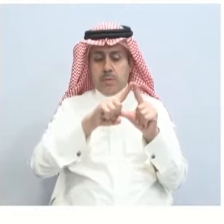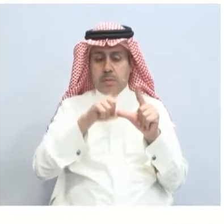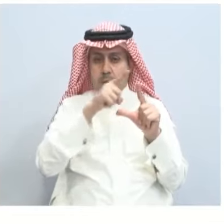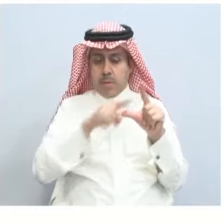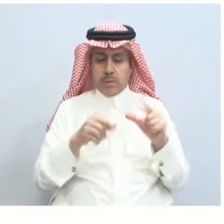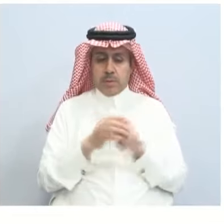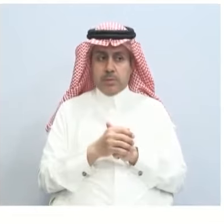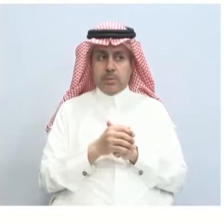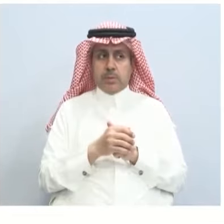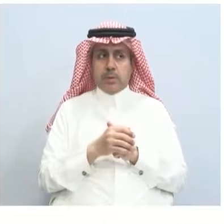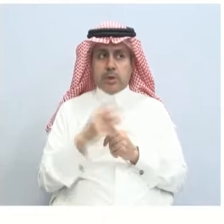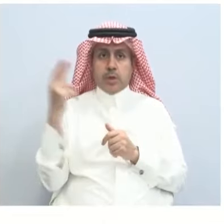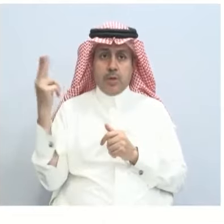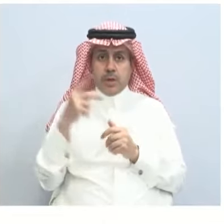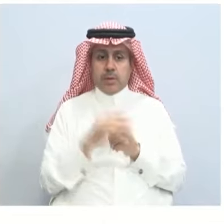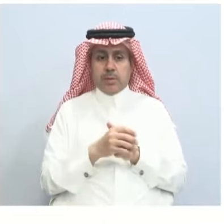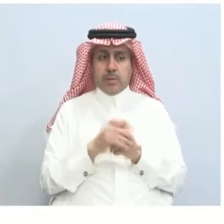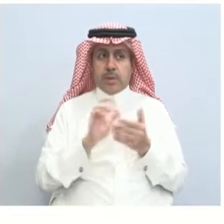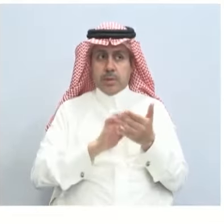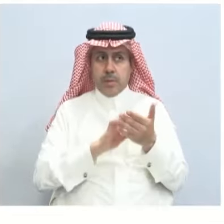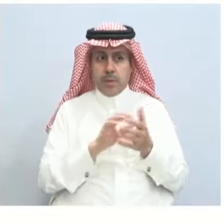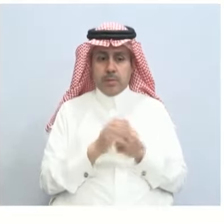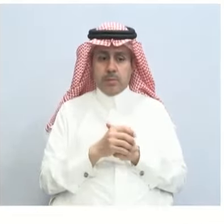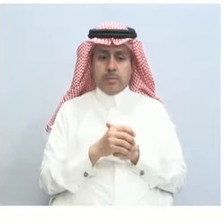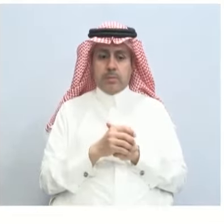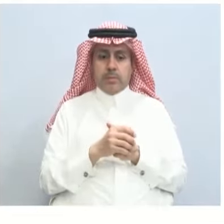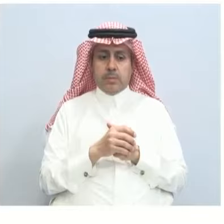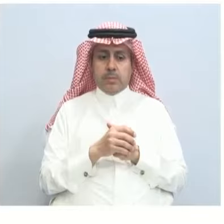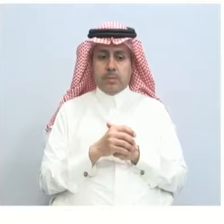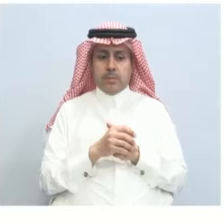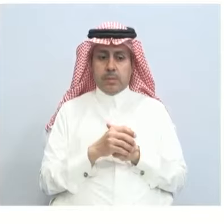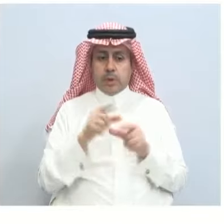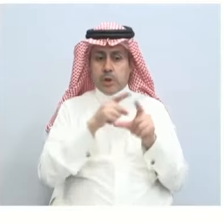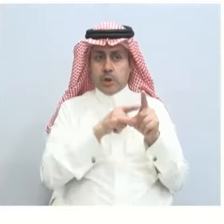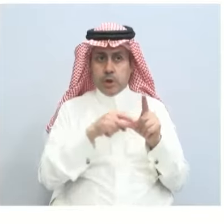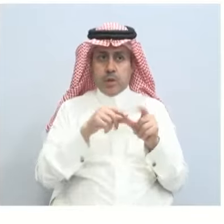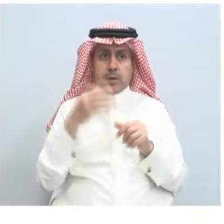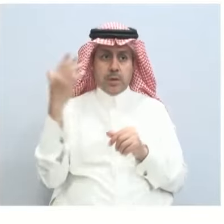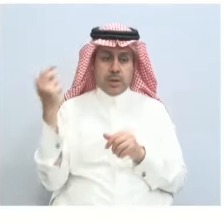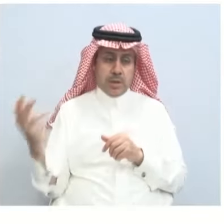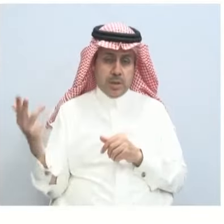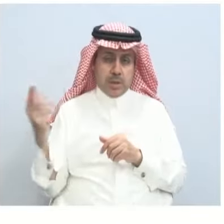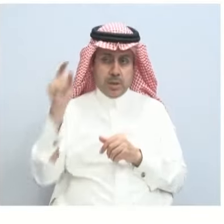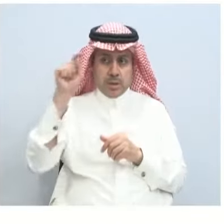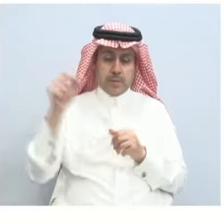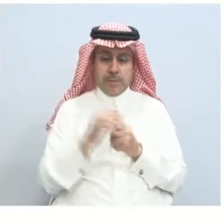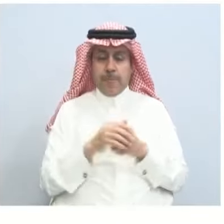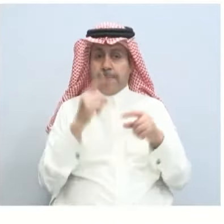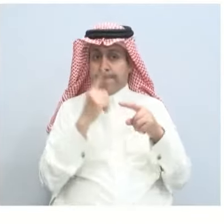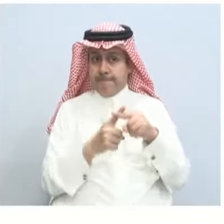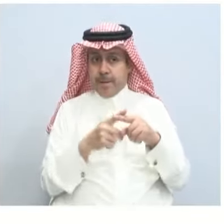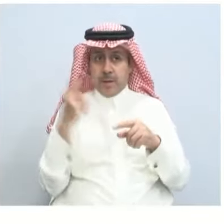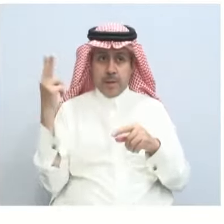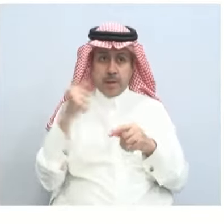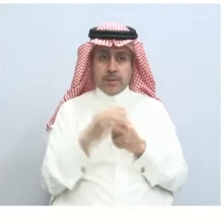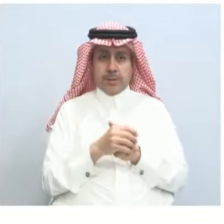+ 12 تربيع نستخدم الاله الحاسبه الان نقول جذر 9 تربيع زئ 12